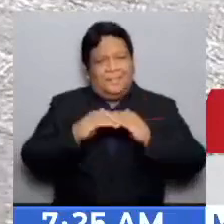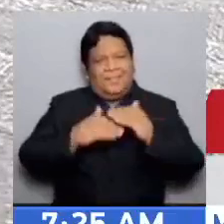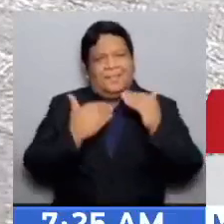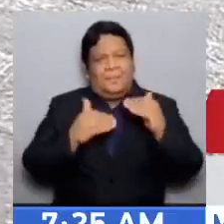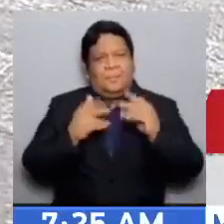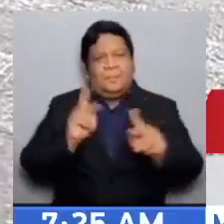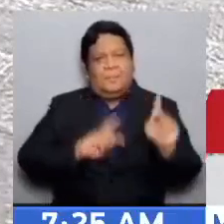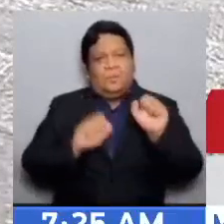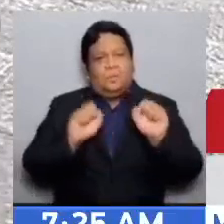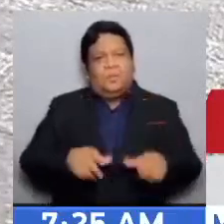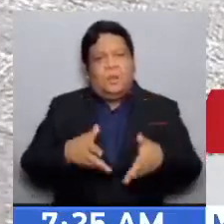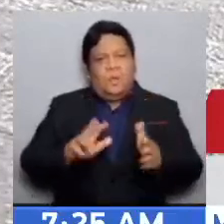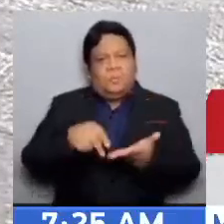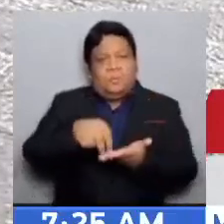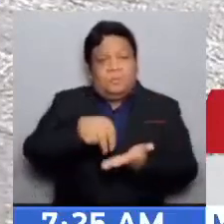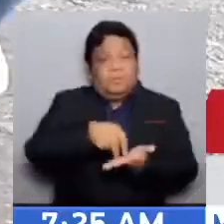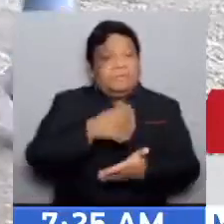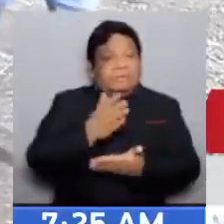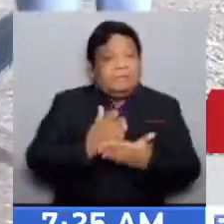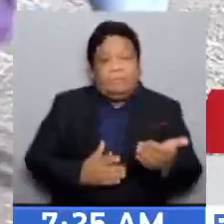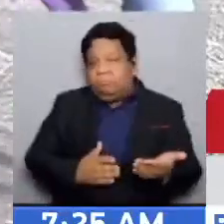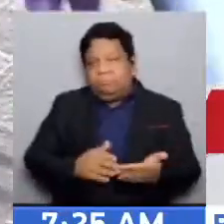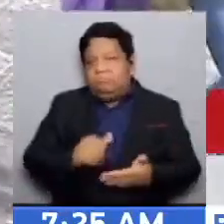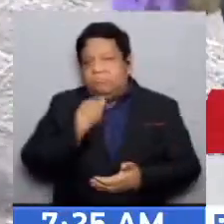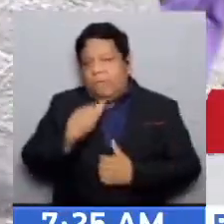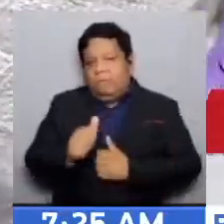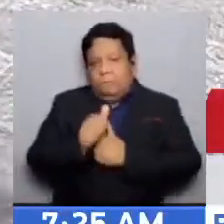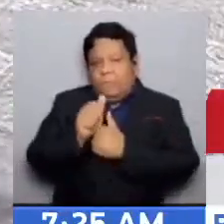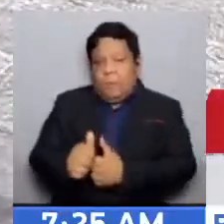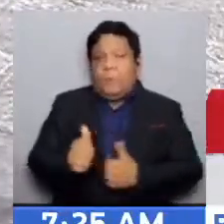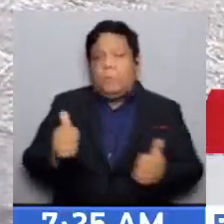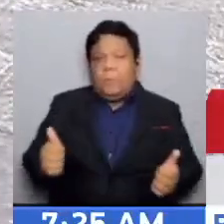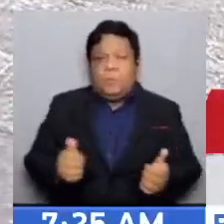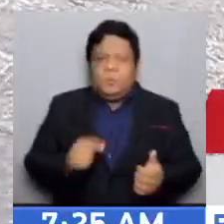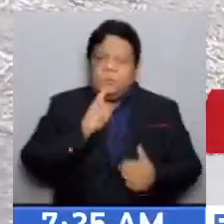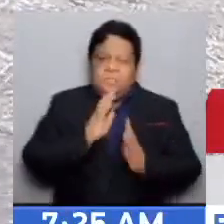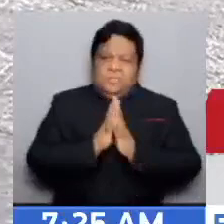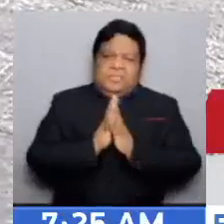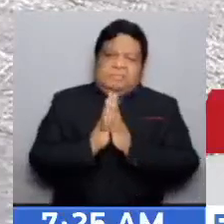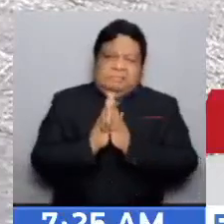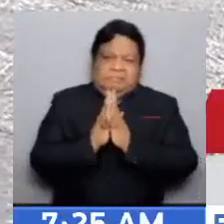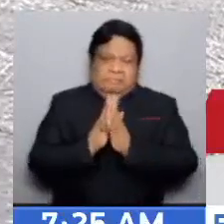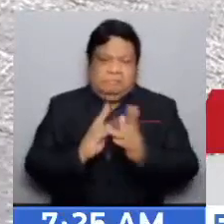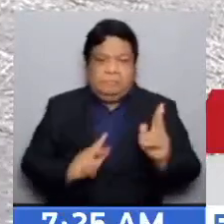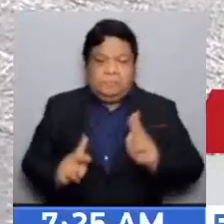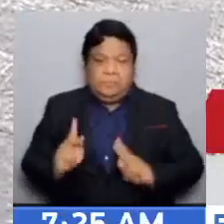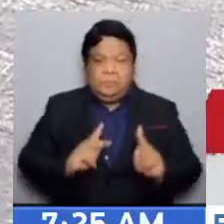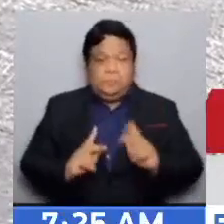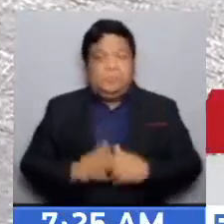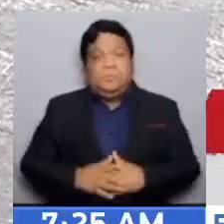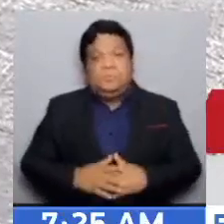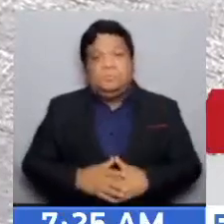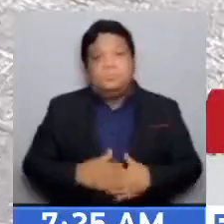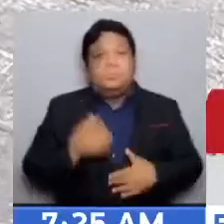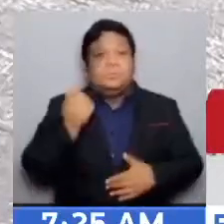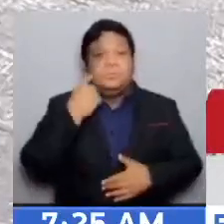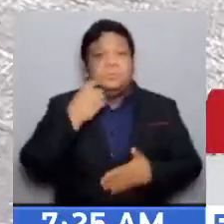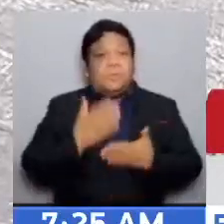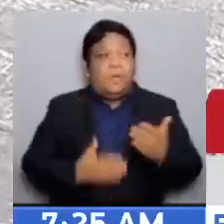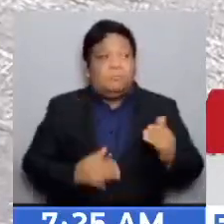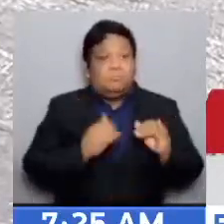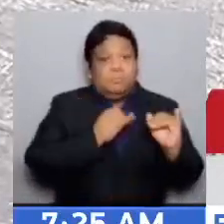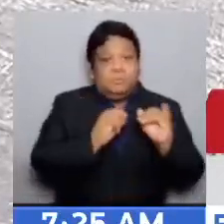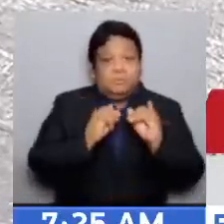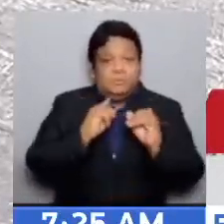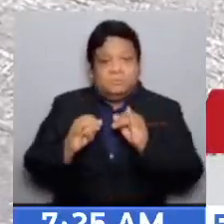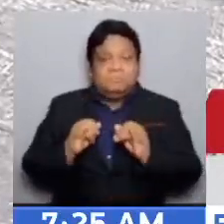ilan na hindi yan nasusunod at talaga namang siksikan yung mga pasahero. Para naman doon sa mga nakausap ko na ilang pasahero, bahagi na ng